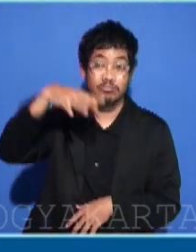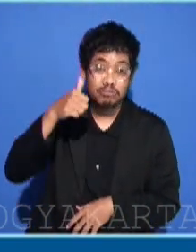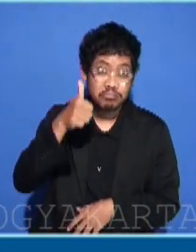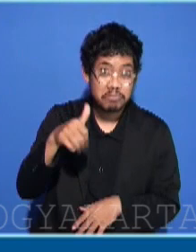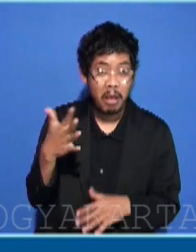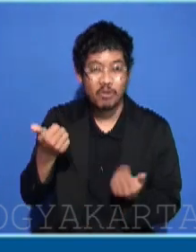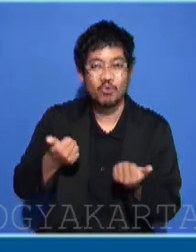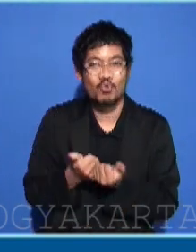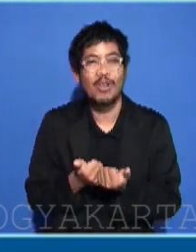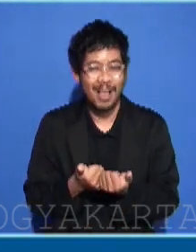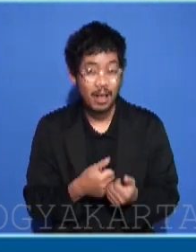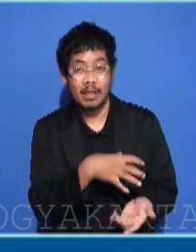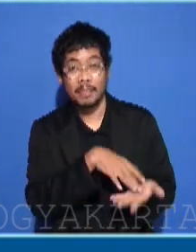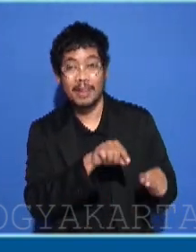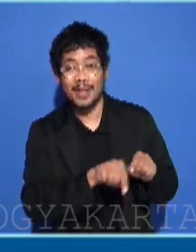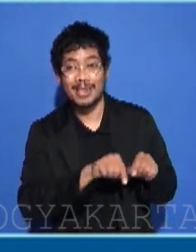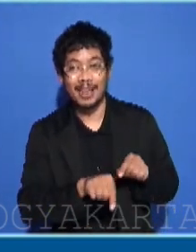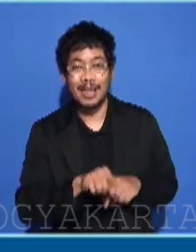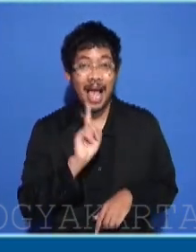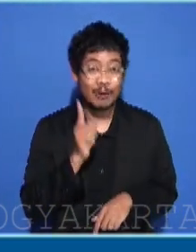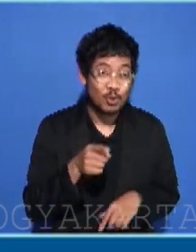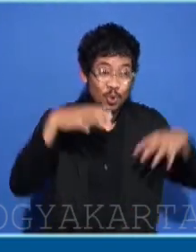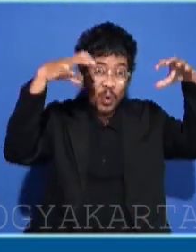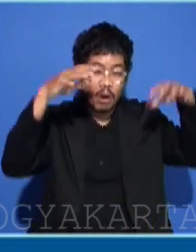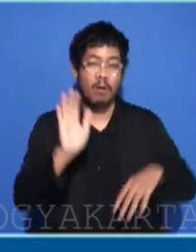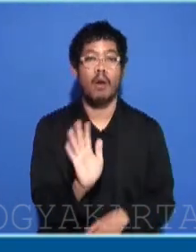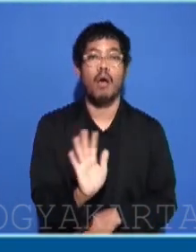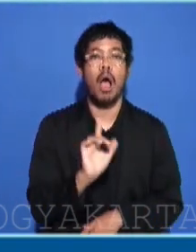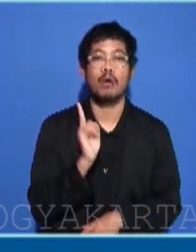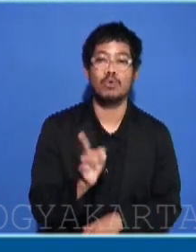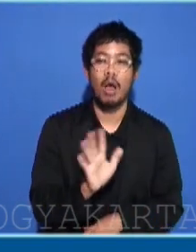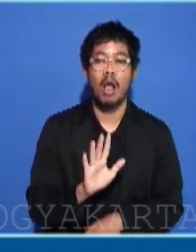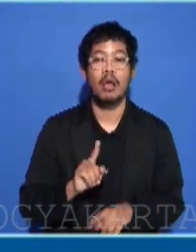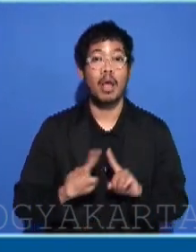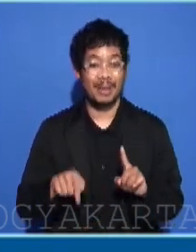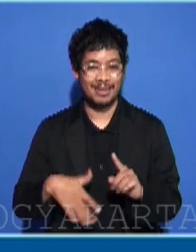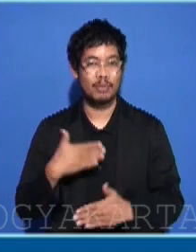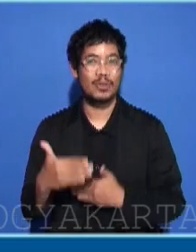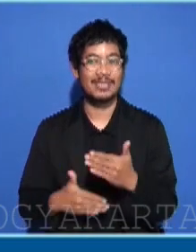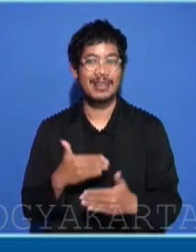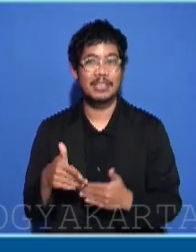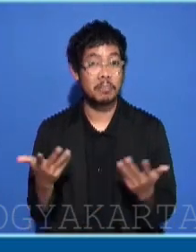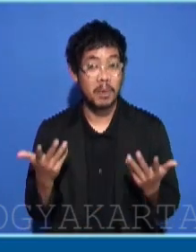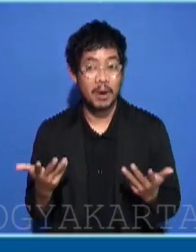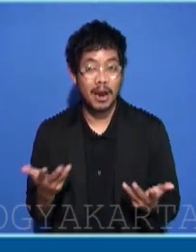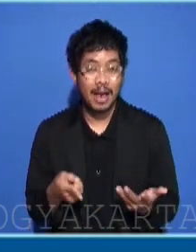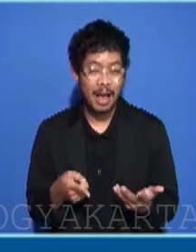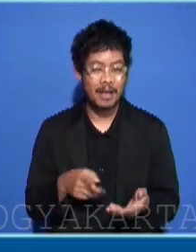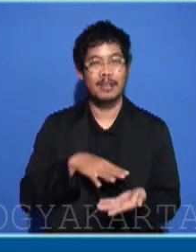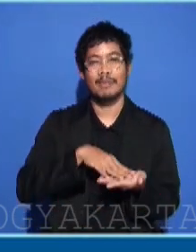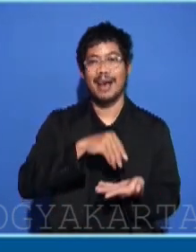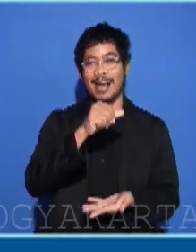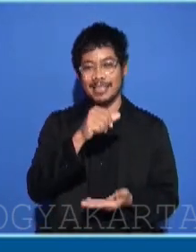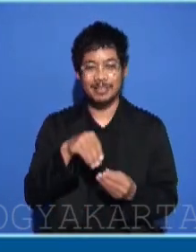boten katrajang jawah. Kajawi dipun gulawentah kanthi estu, wiwit saking Monah City, Rabu ingkang